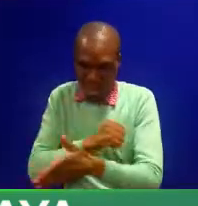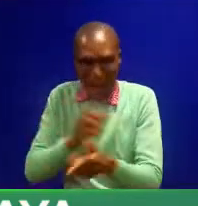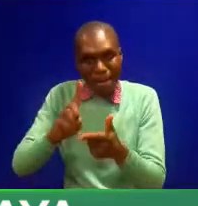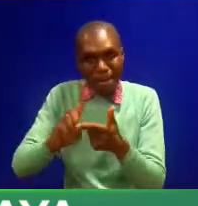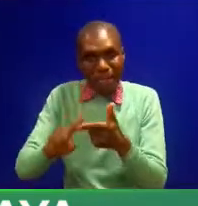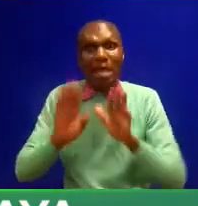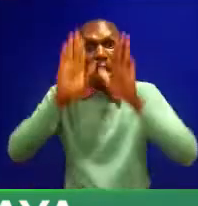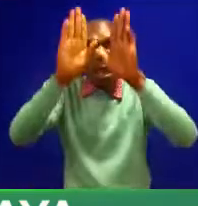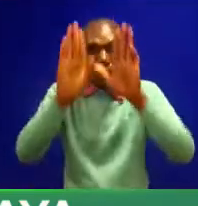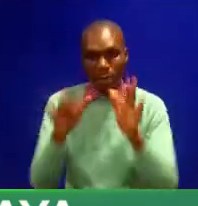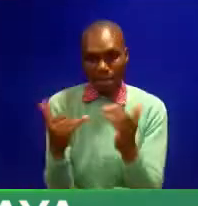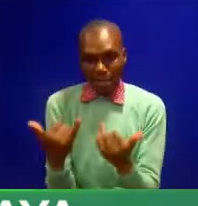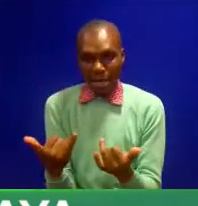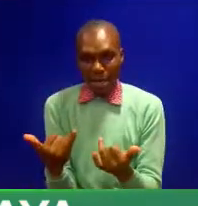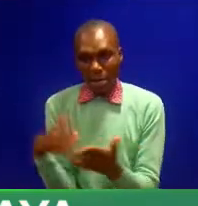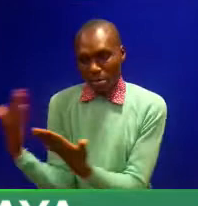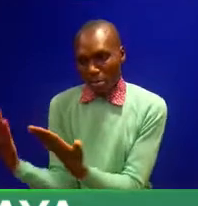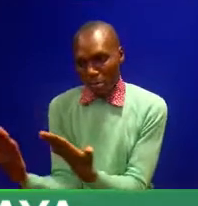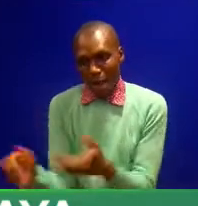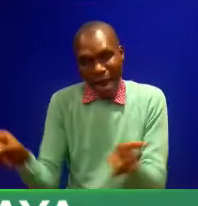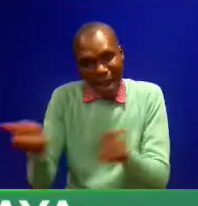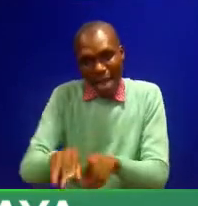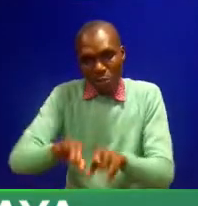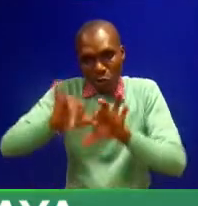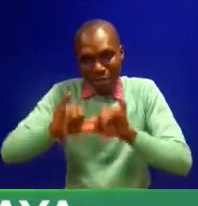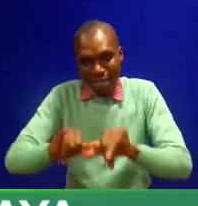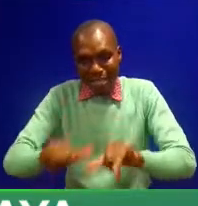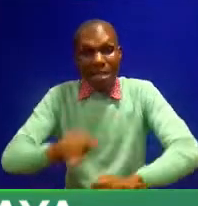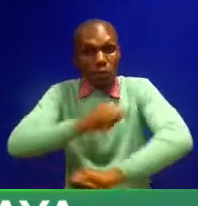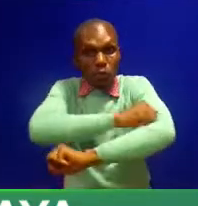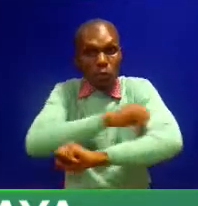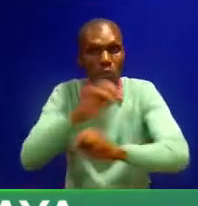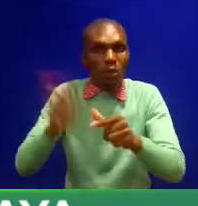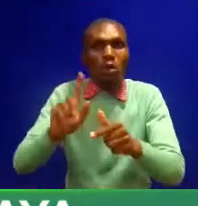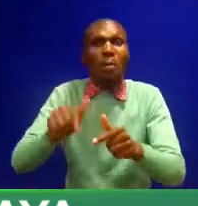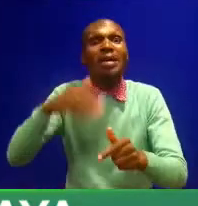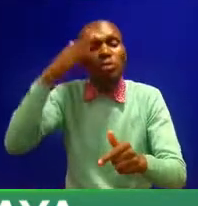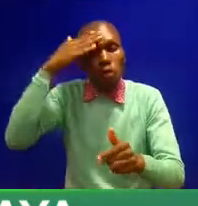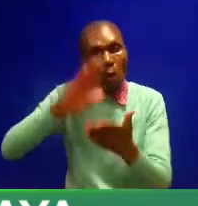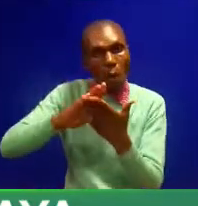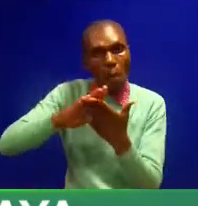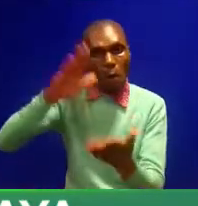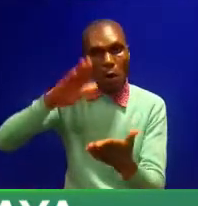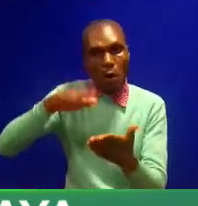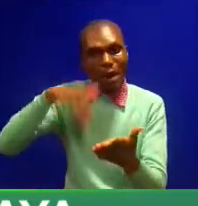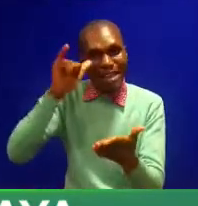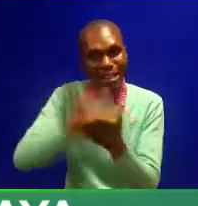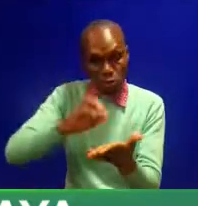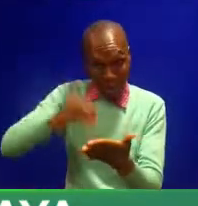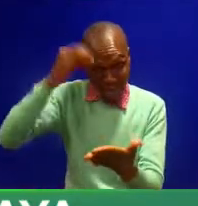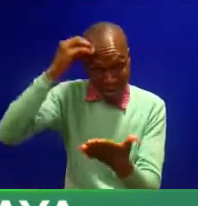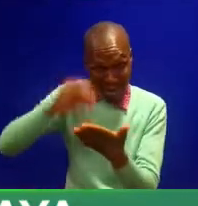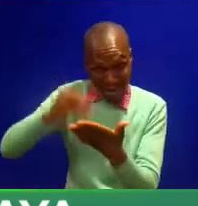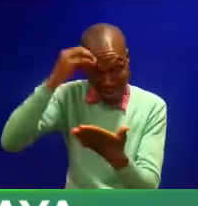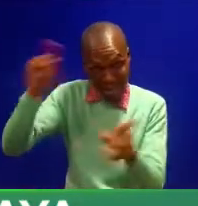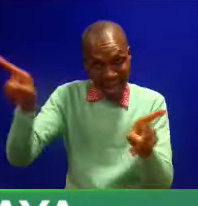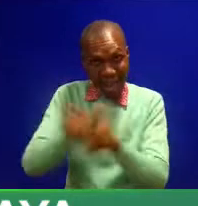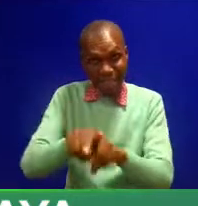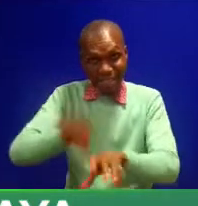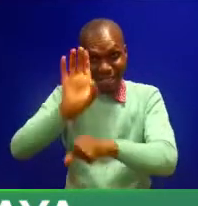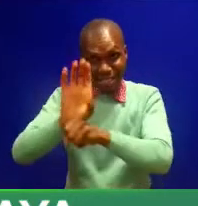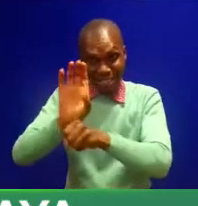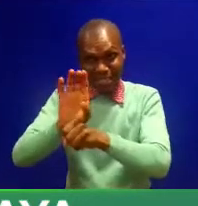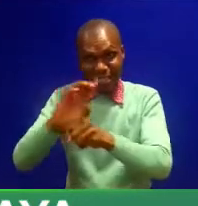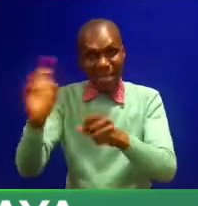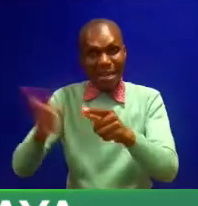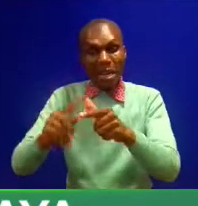gente kenene abana kimure school no je school manyene gente kene ne mwachi na kosoma ntuye mne kanisa ni